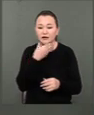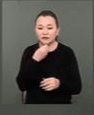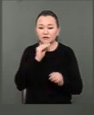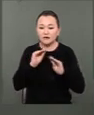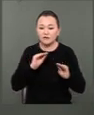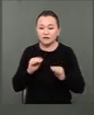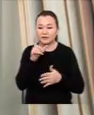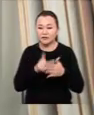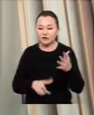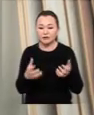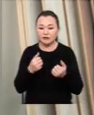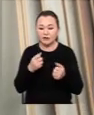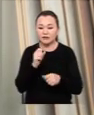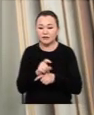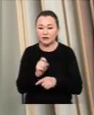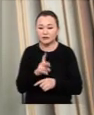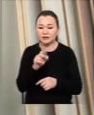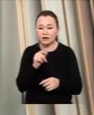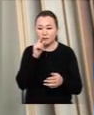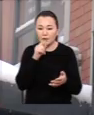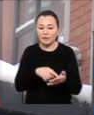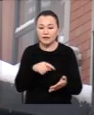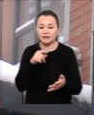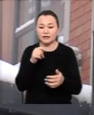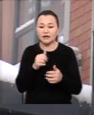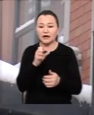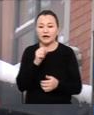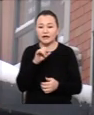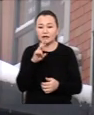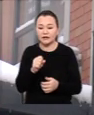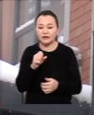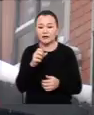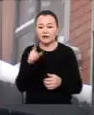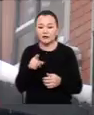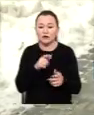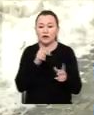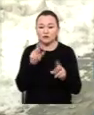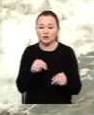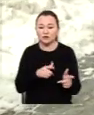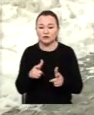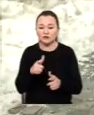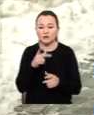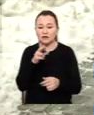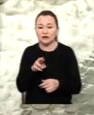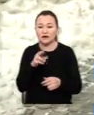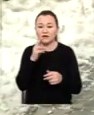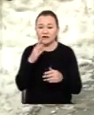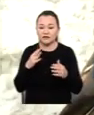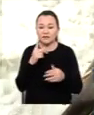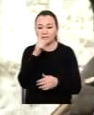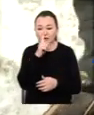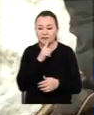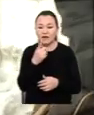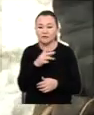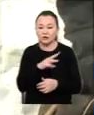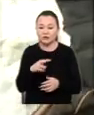оформляли странички и принимали заказы. На удочку попалась Аимна Срединова. Ей обещали изготовить мебель для квартиры за месяц, взяв с нее